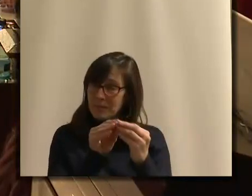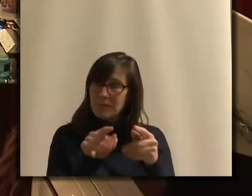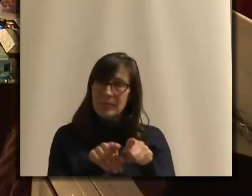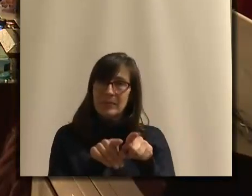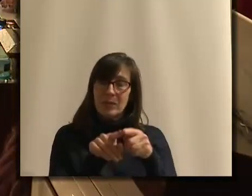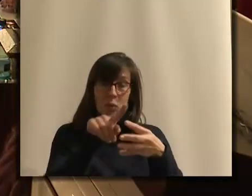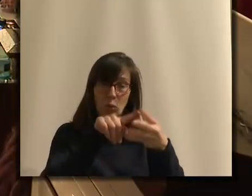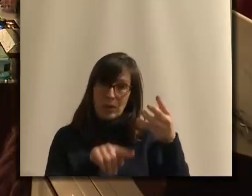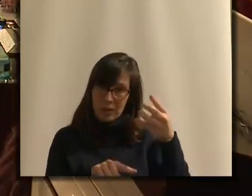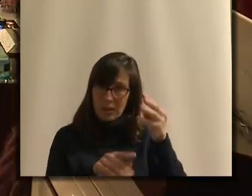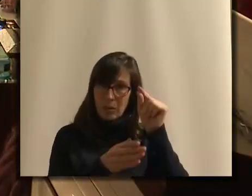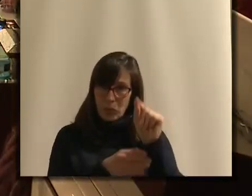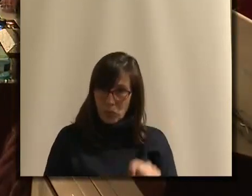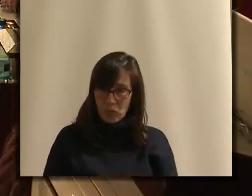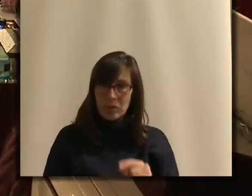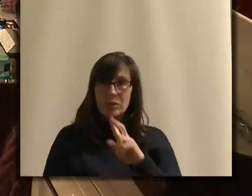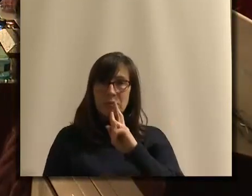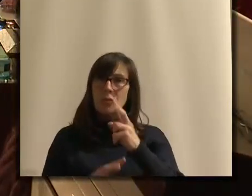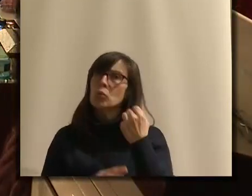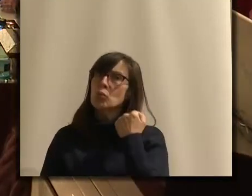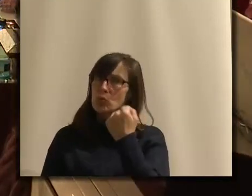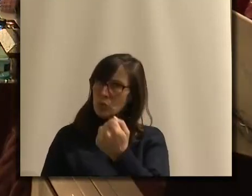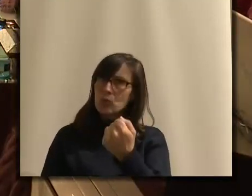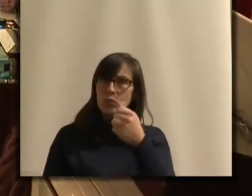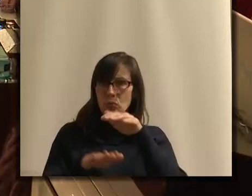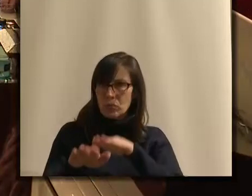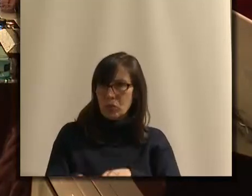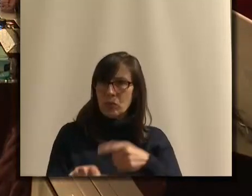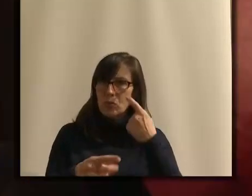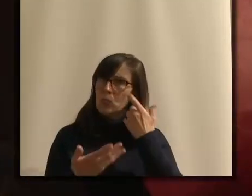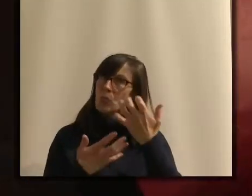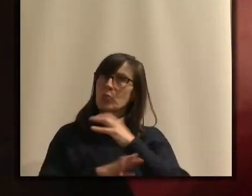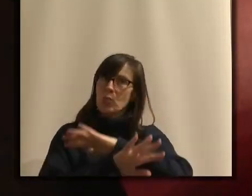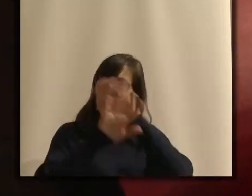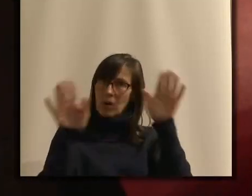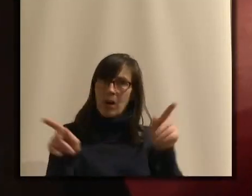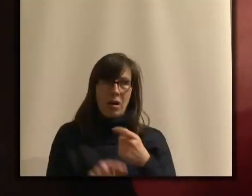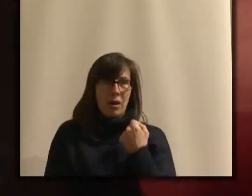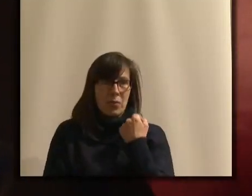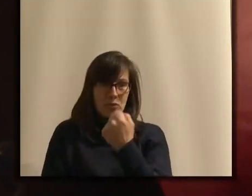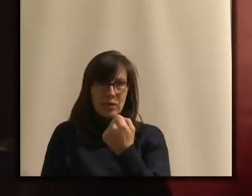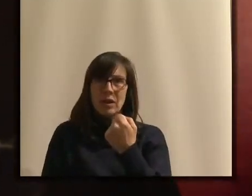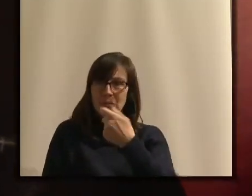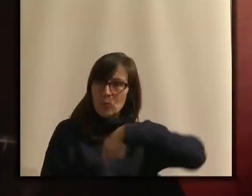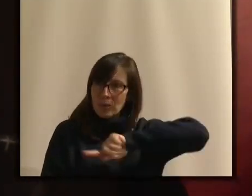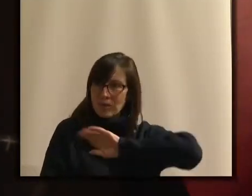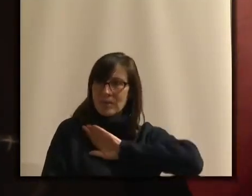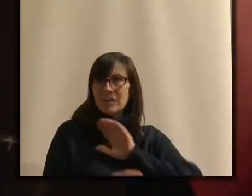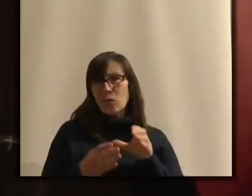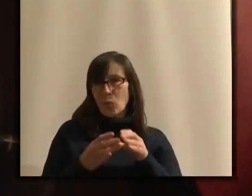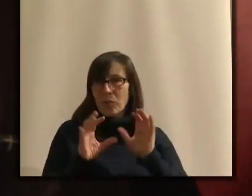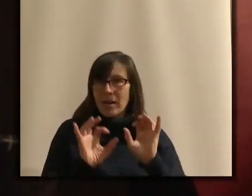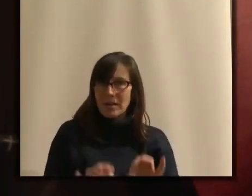dels quatre punts. També hi donarem suport, perquè ja és públic i notori doncs, que nosaltres apostem per tot el que